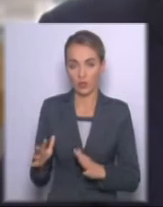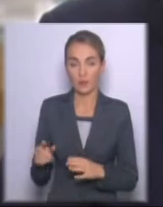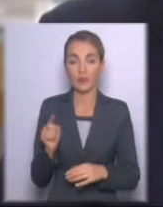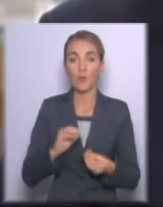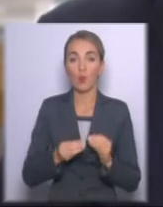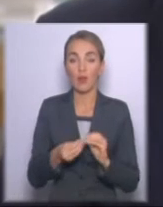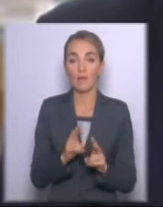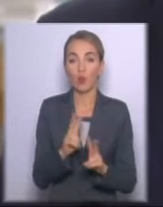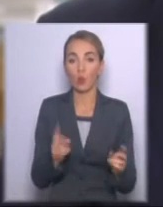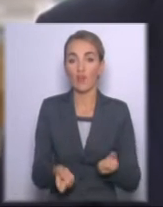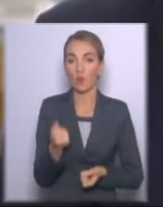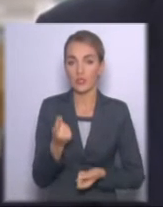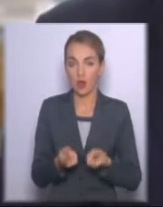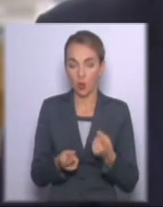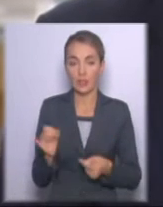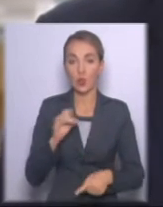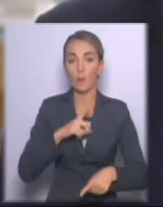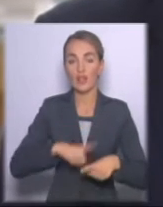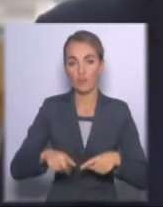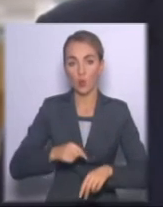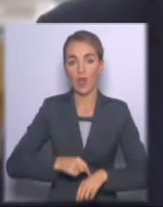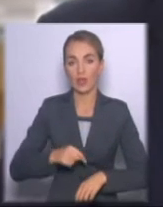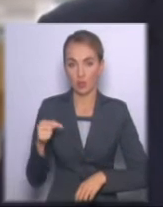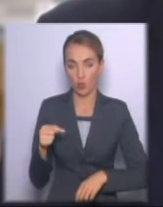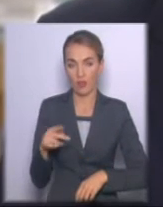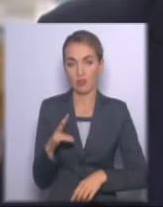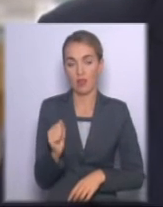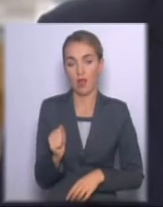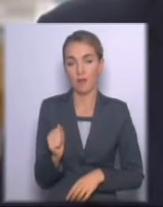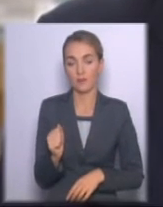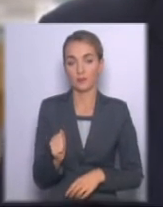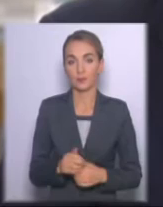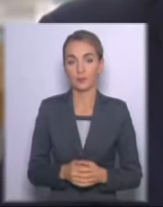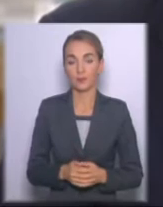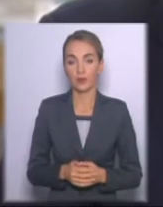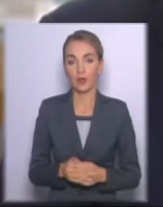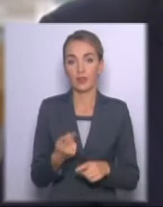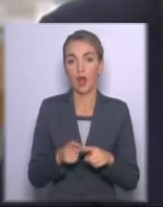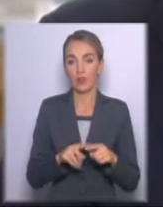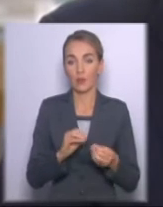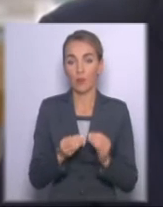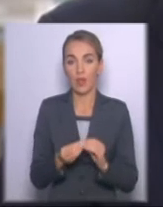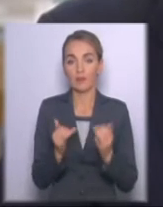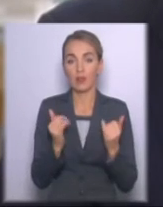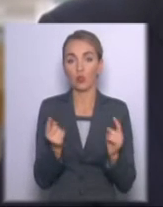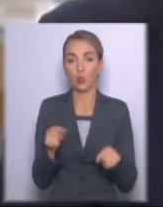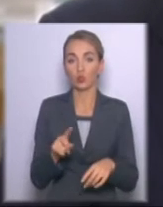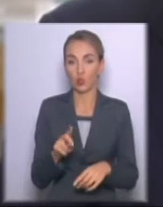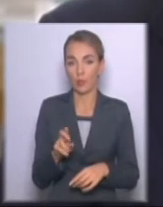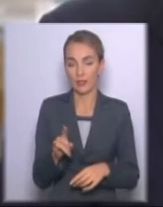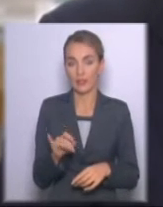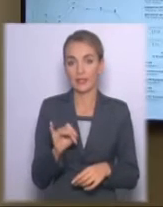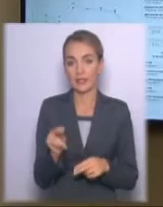проблеми, які виникають, і оперативно реагувати на дані проблеми для того, щоб